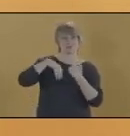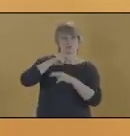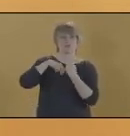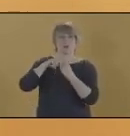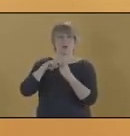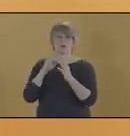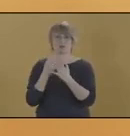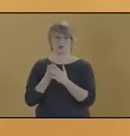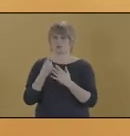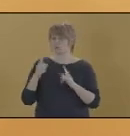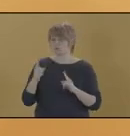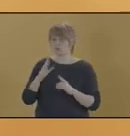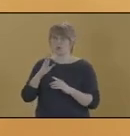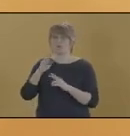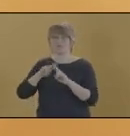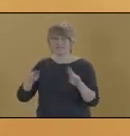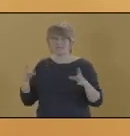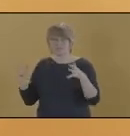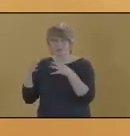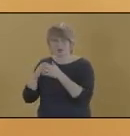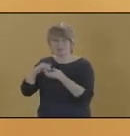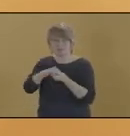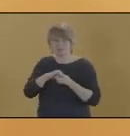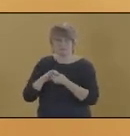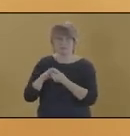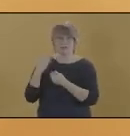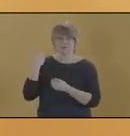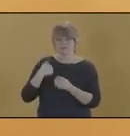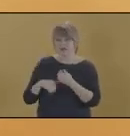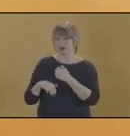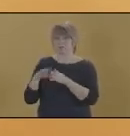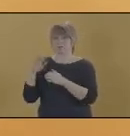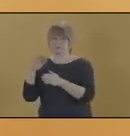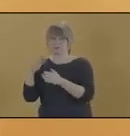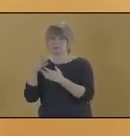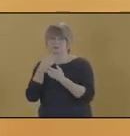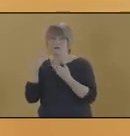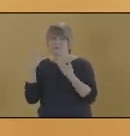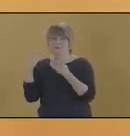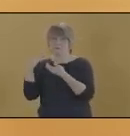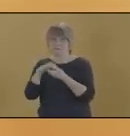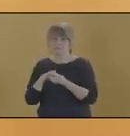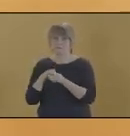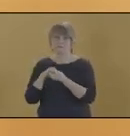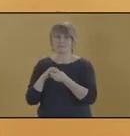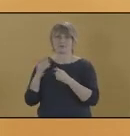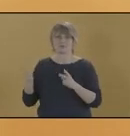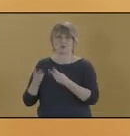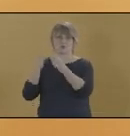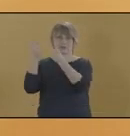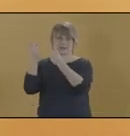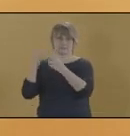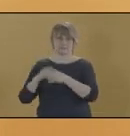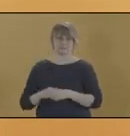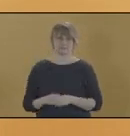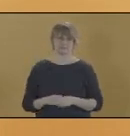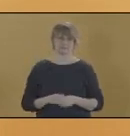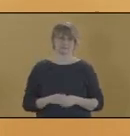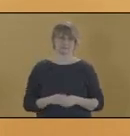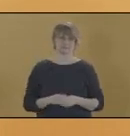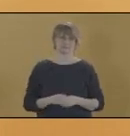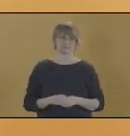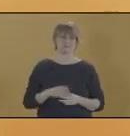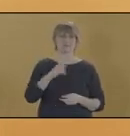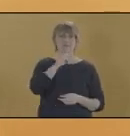friedlichen Zusammenleben ermutigen. Ich will Ihnen jetzt noch zwei unserer Projekte vorstellen oder